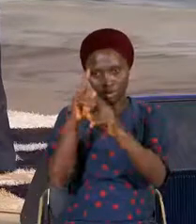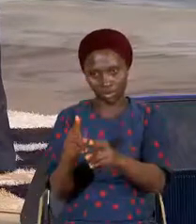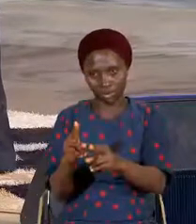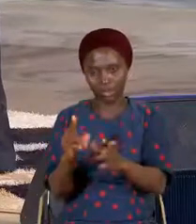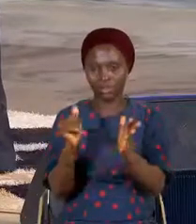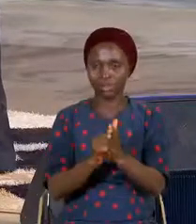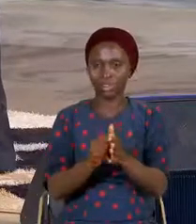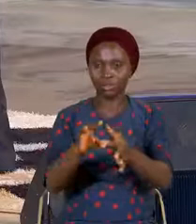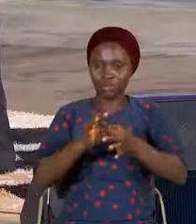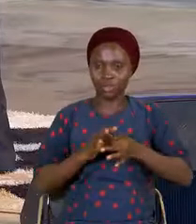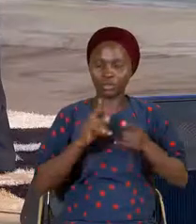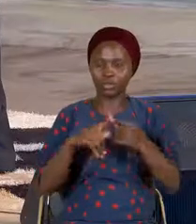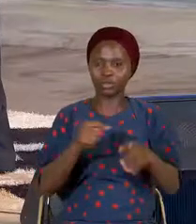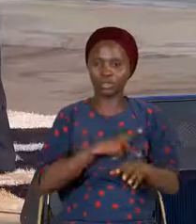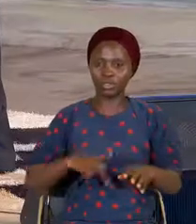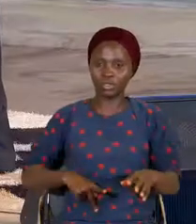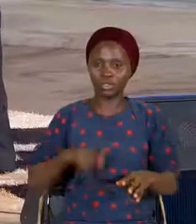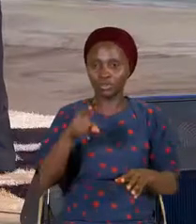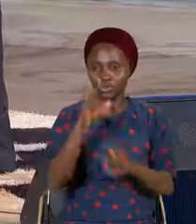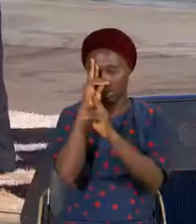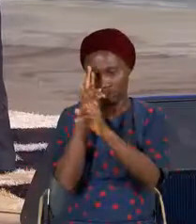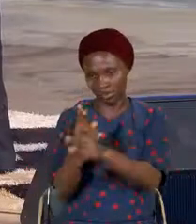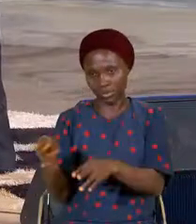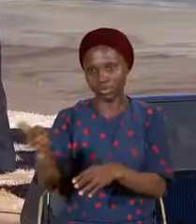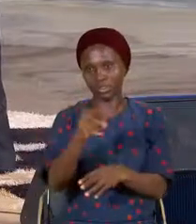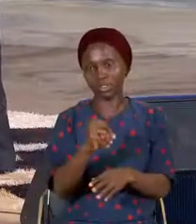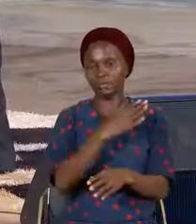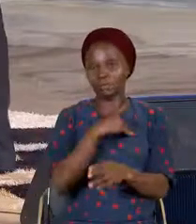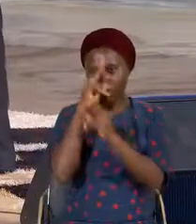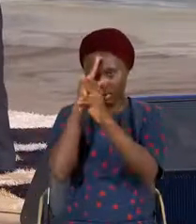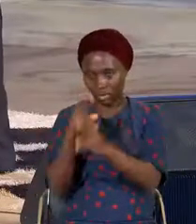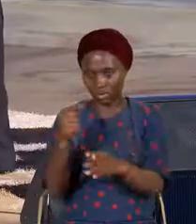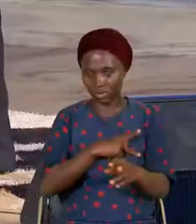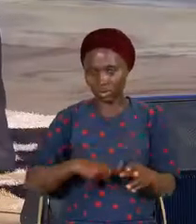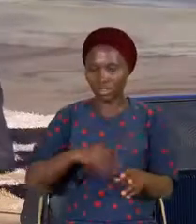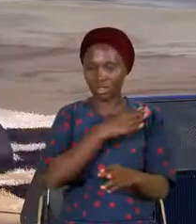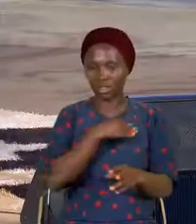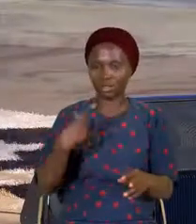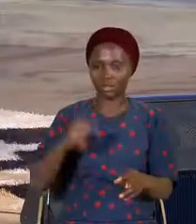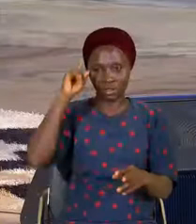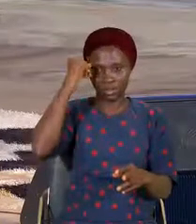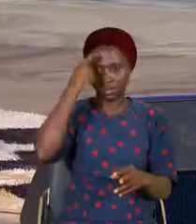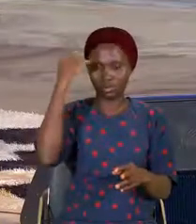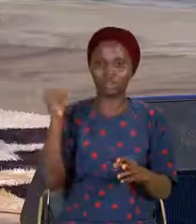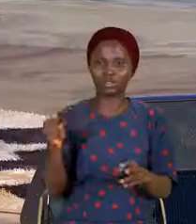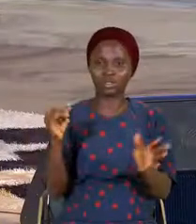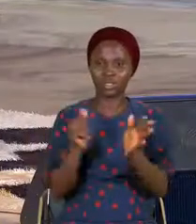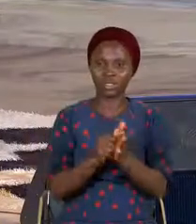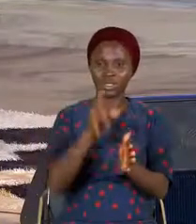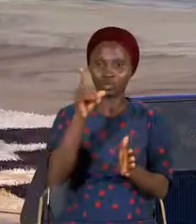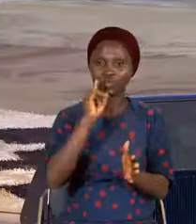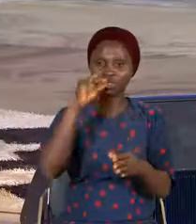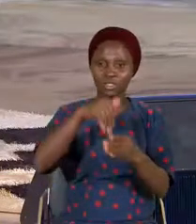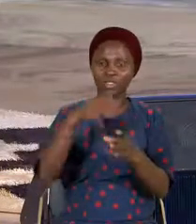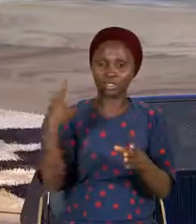Les dignitaires, l'honneur qui convient au roi. Vous honorez le roi et le gouverneur. Cette